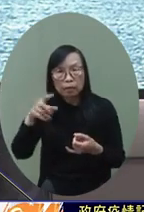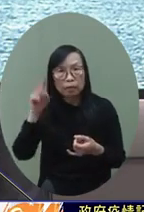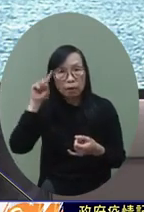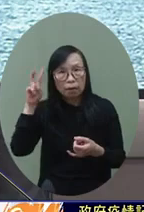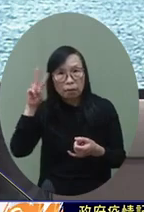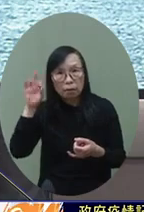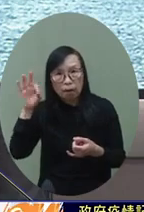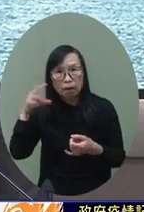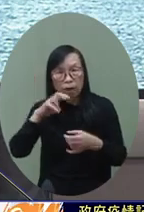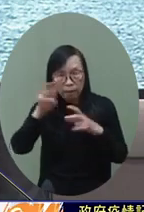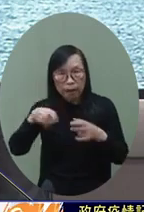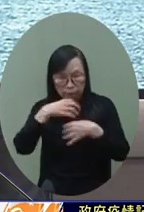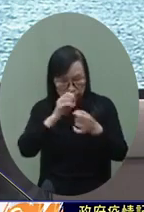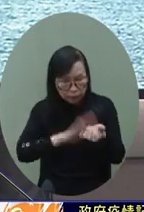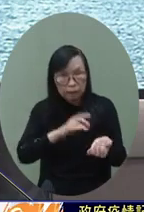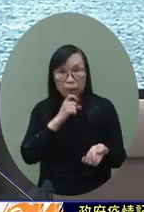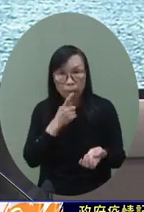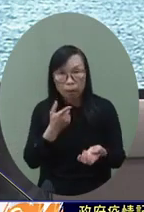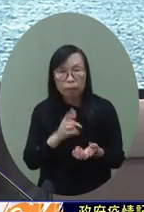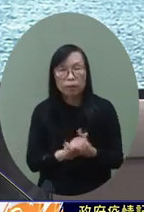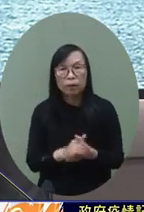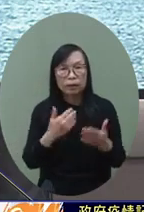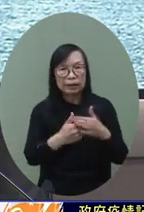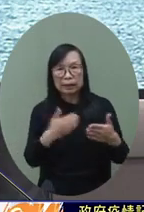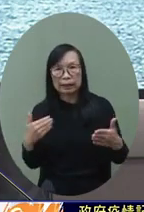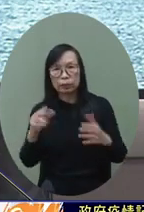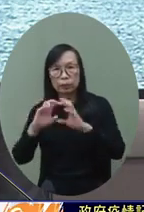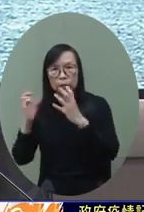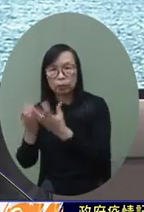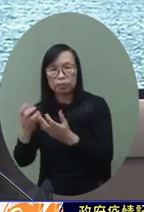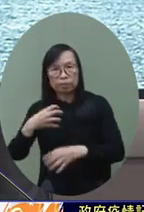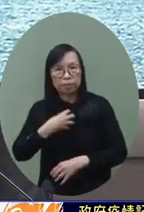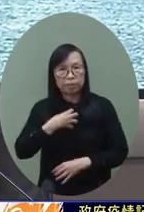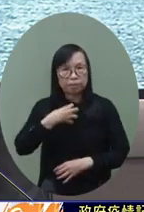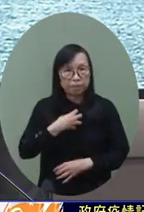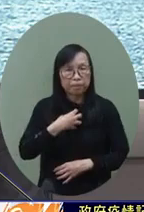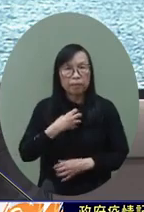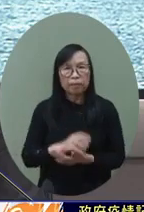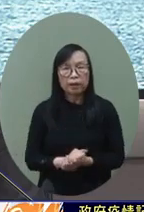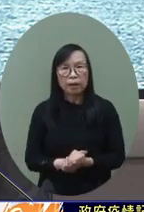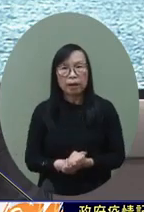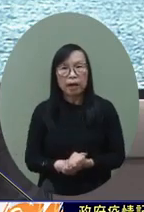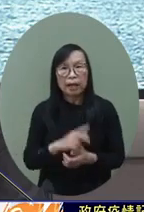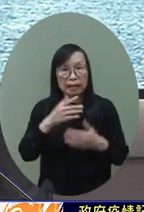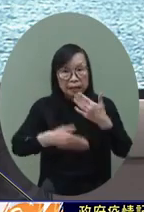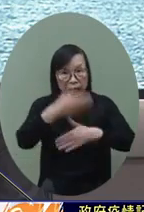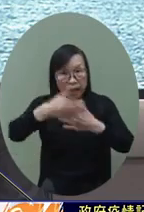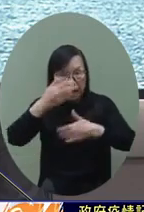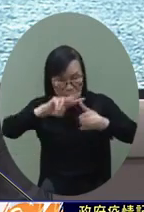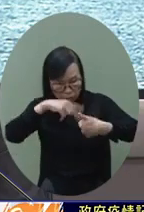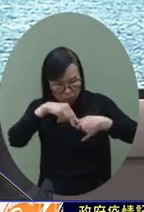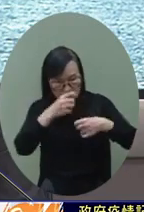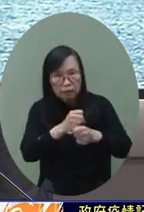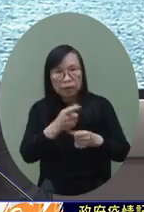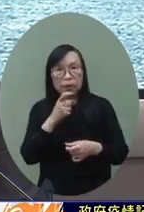性。咁所以其中之前都個團隊都有覺得，若果喺佢哋做啲大廈嘅測試，如